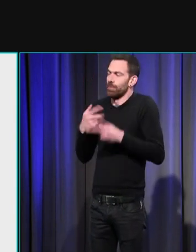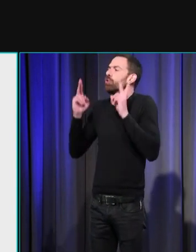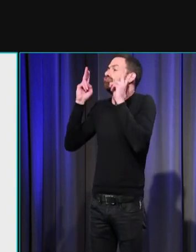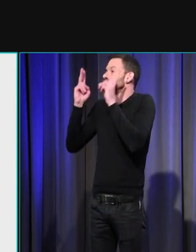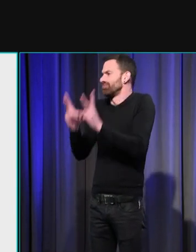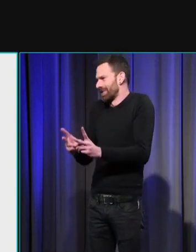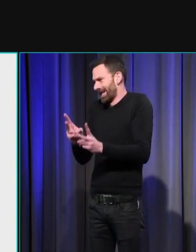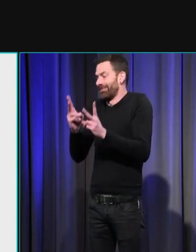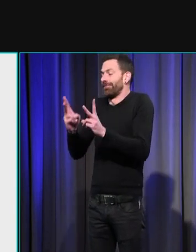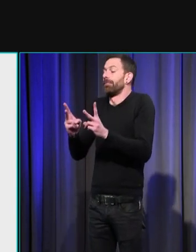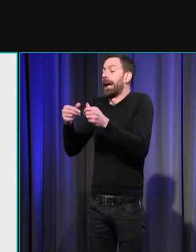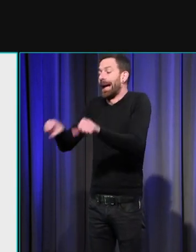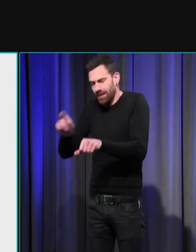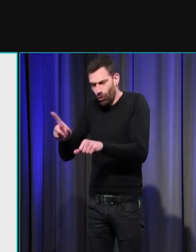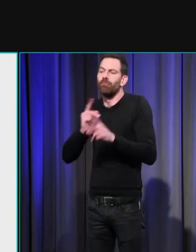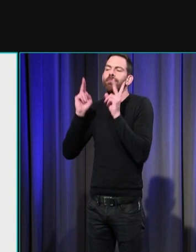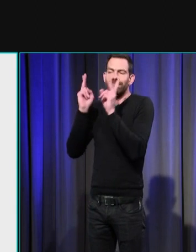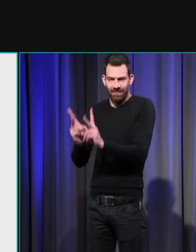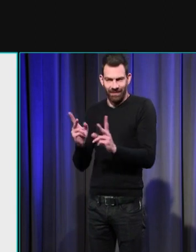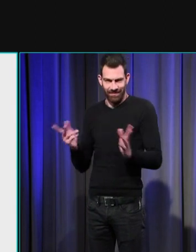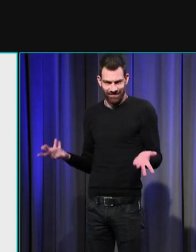je ne dis pas j'y suis, j'y reste, mais pour l'instant,'y suis, en tout cas.